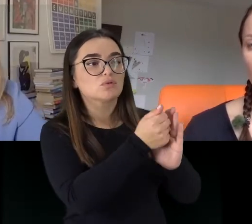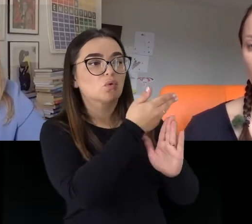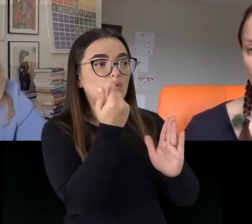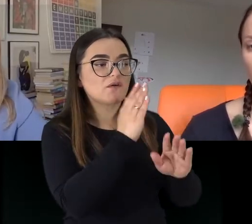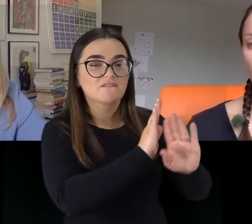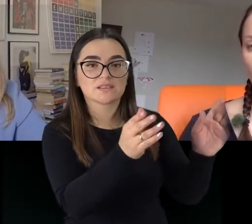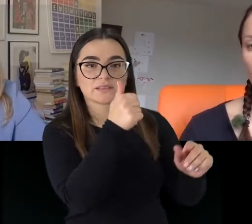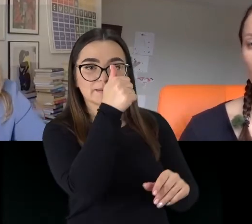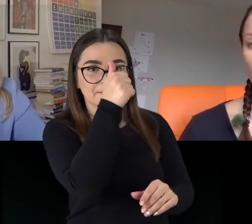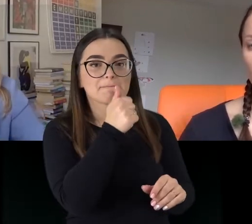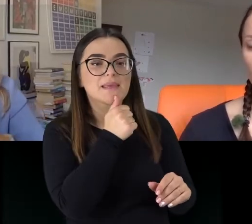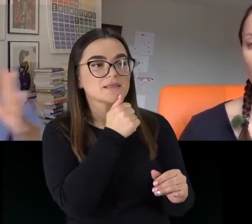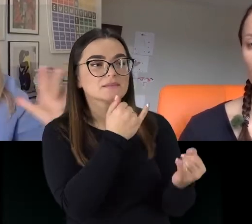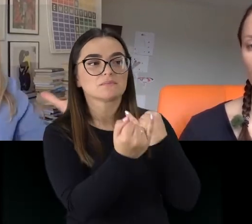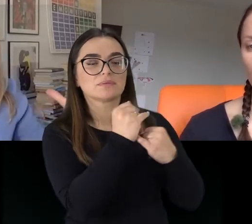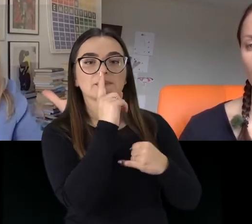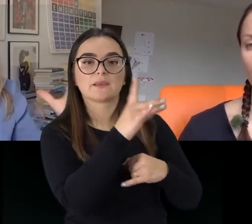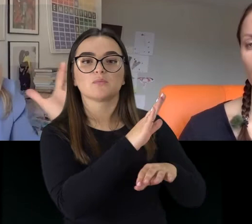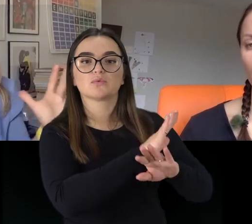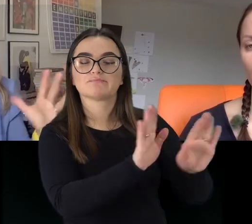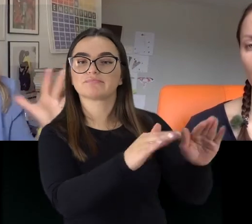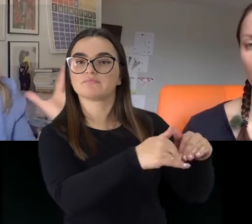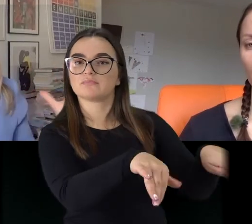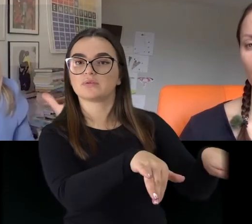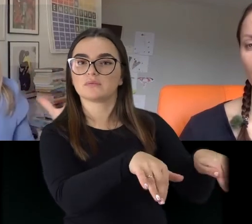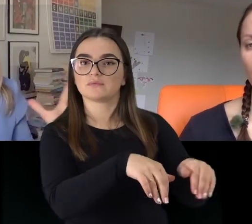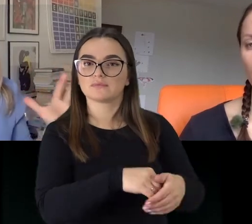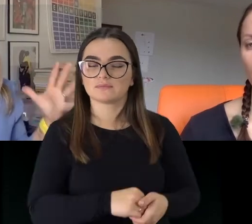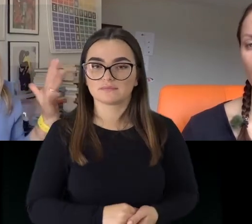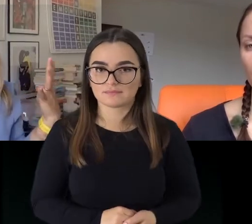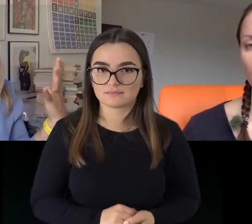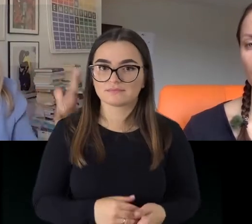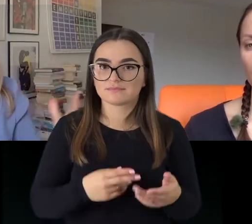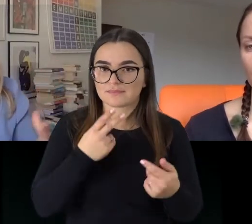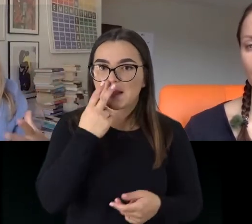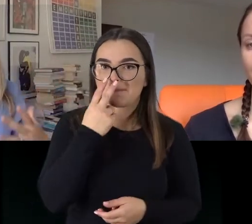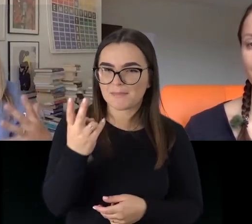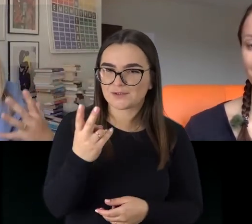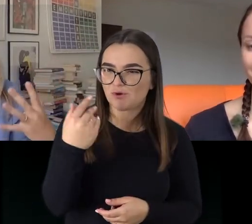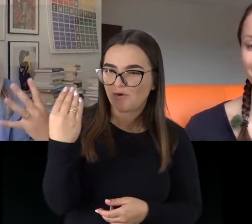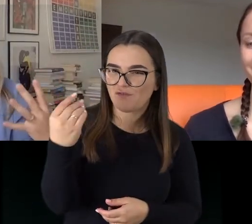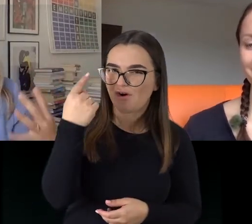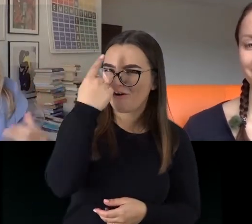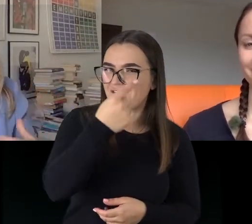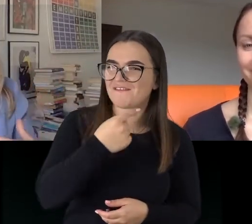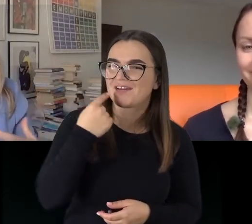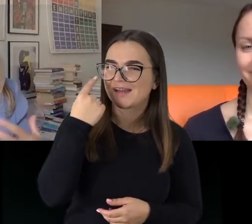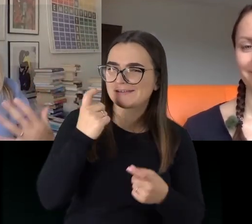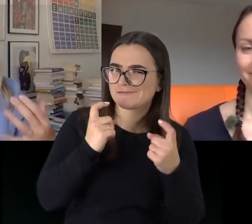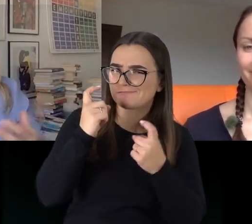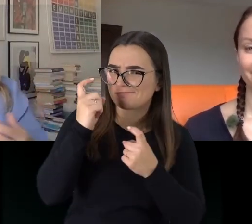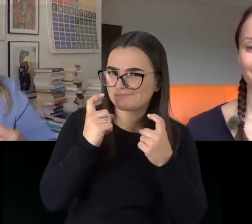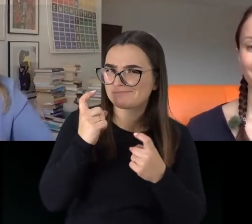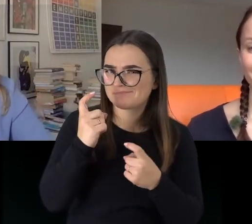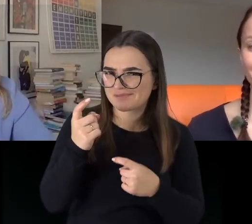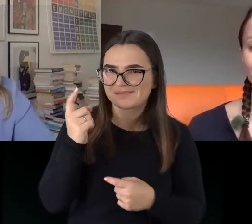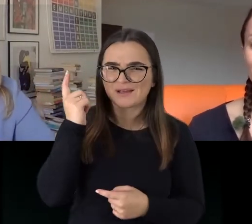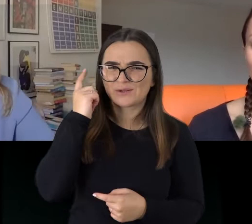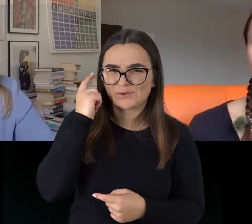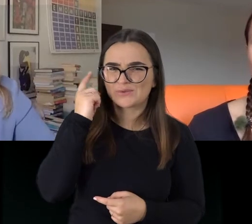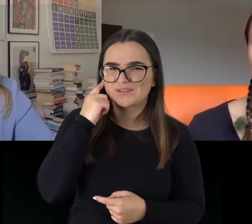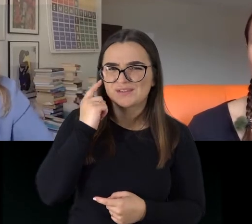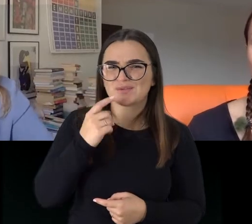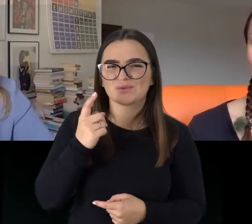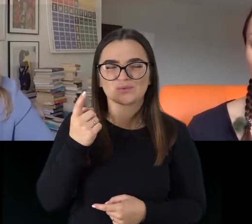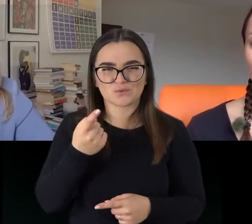turiu menį, ar ne, toksai, bet čia, ar ne. Tai jau matot, aš jau matau iš jūsų veido, kad, nu, tai sunku klausyti netgi, bet